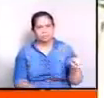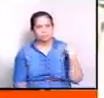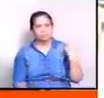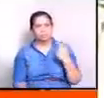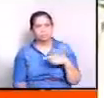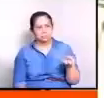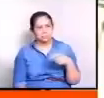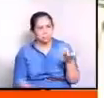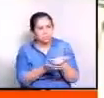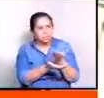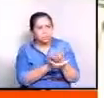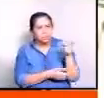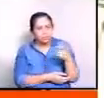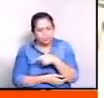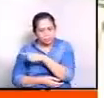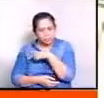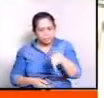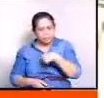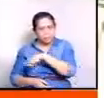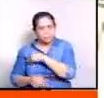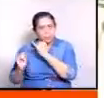doon sa kung hindi niya ibibigay yung komite, may insulto naman